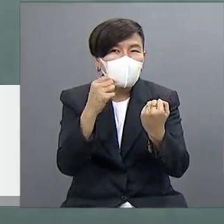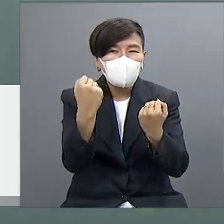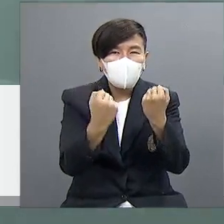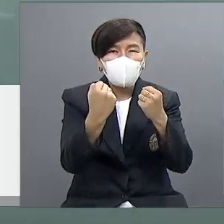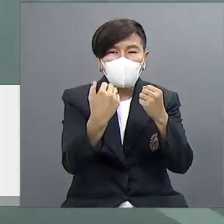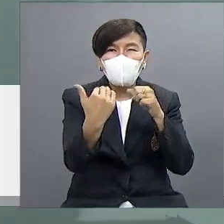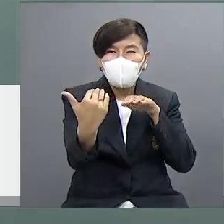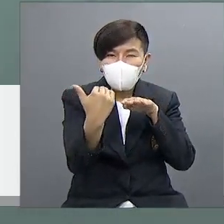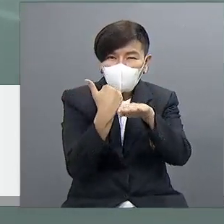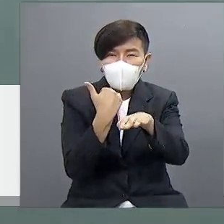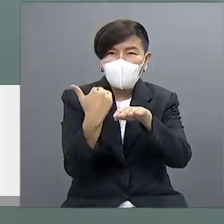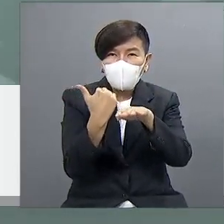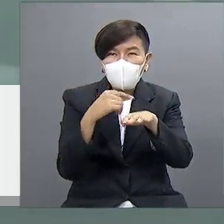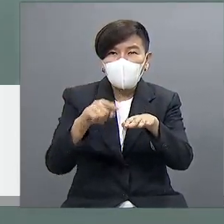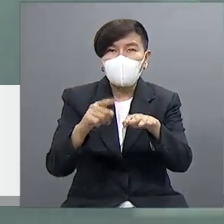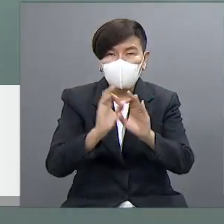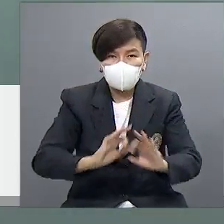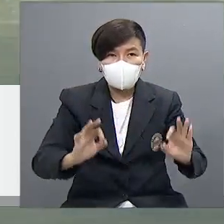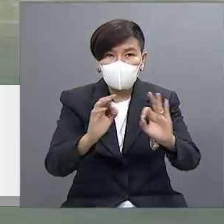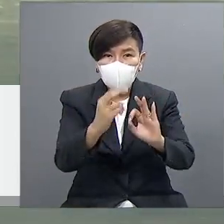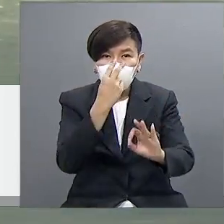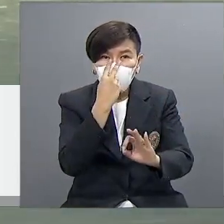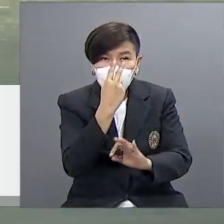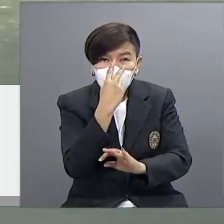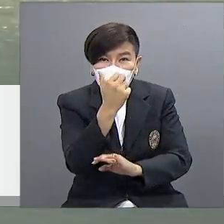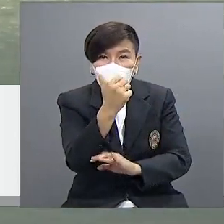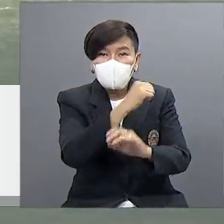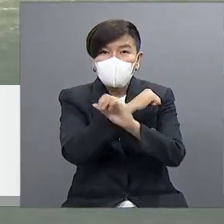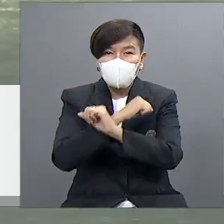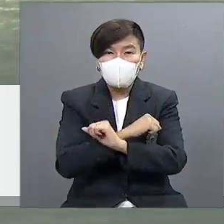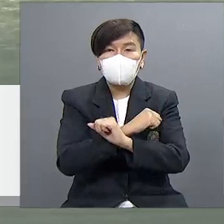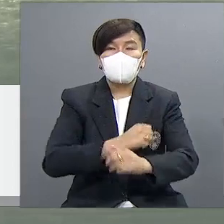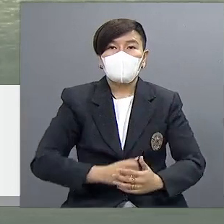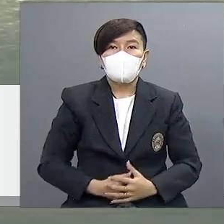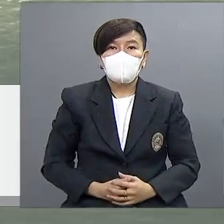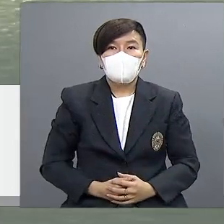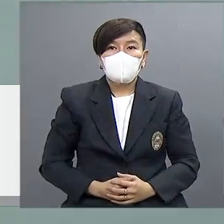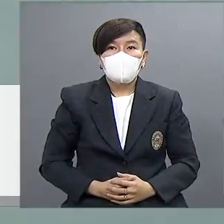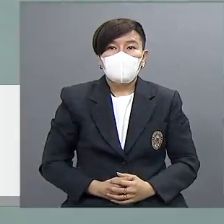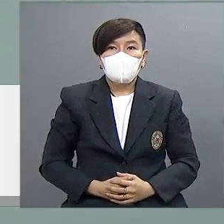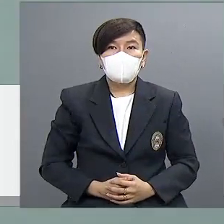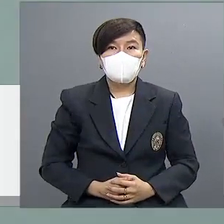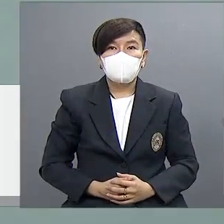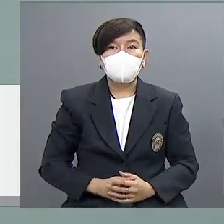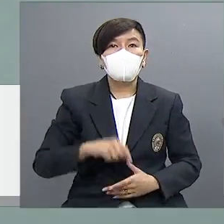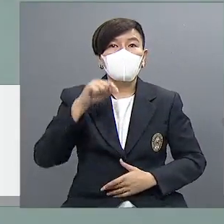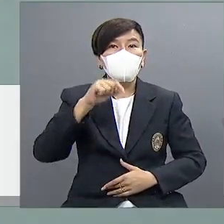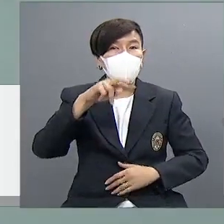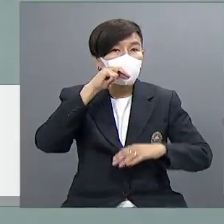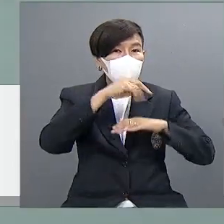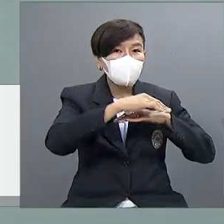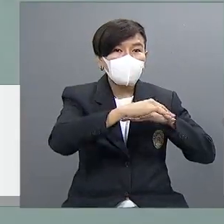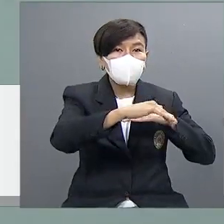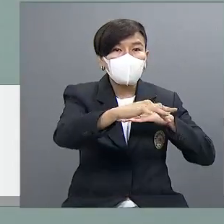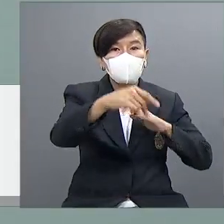ไปมาก็ต้องเพิ่มความระมัดระวังค่ะแต่ถ้าไปดูบริเวณกว๊านพะเยามีไอน้ำลอยเหนือผิวน้ำ